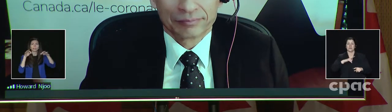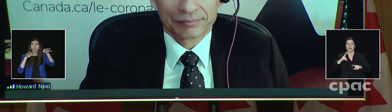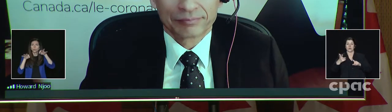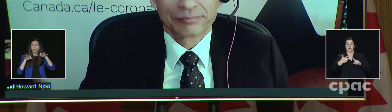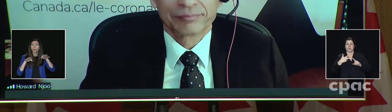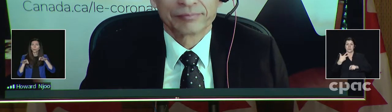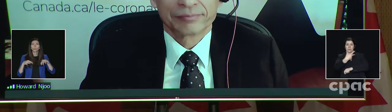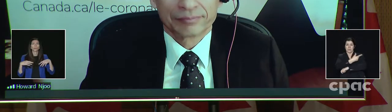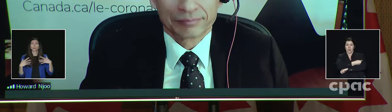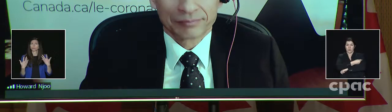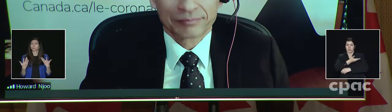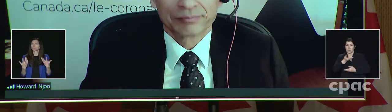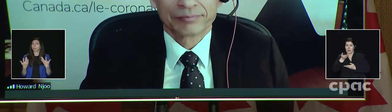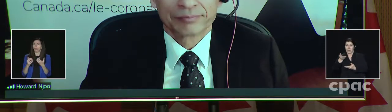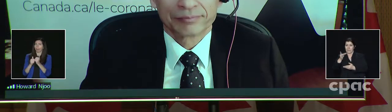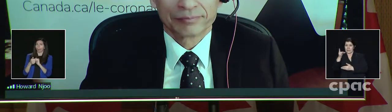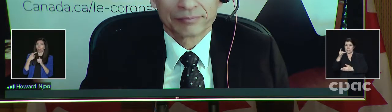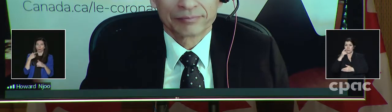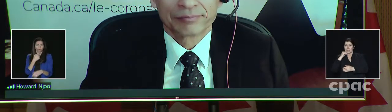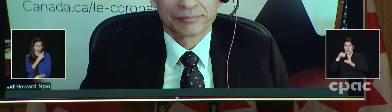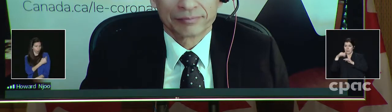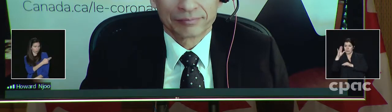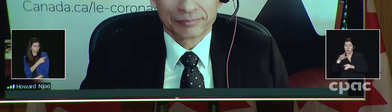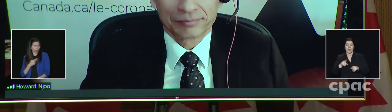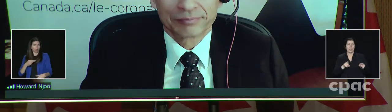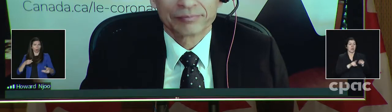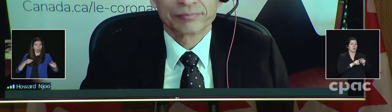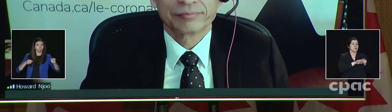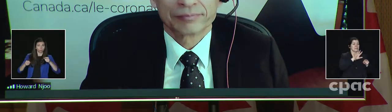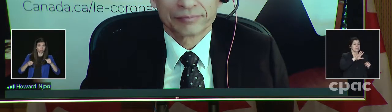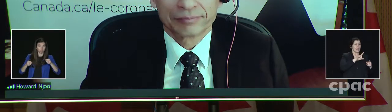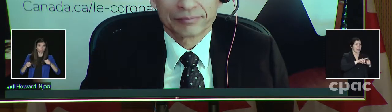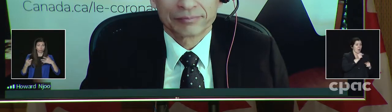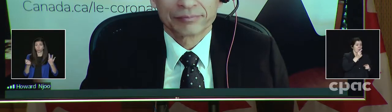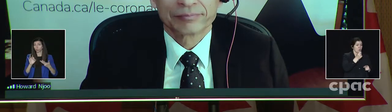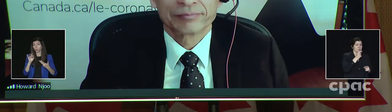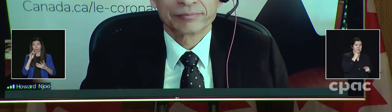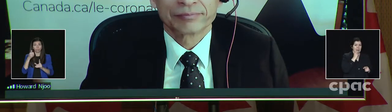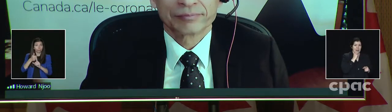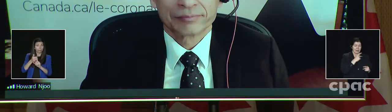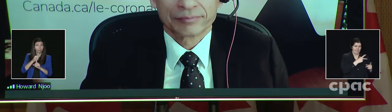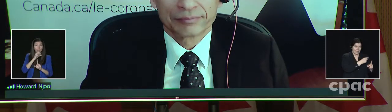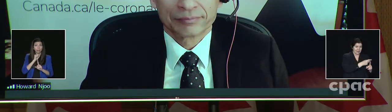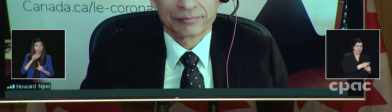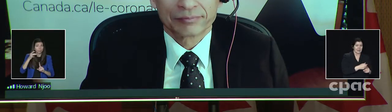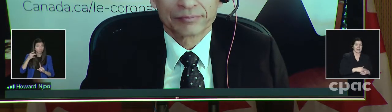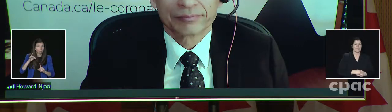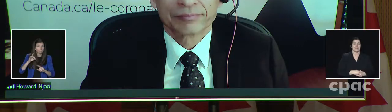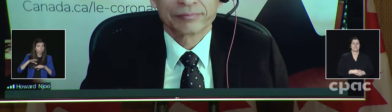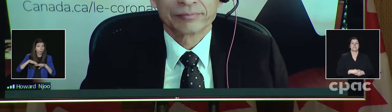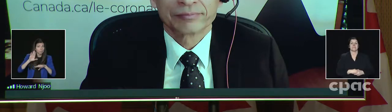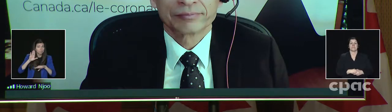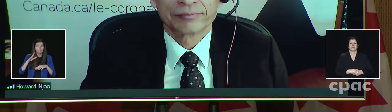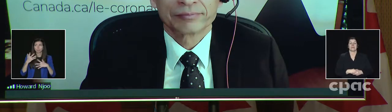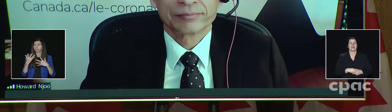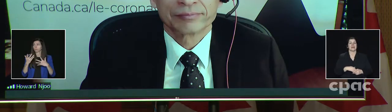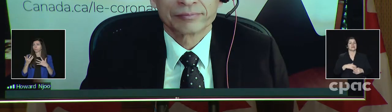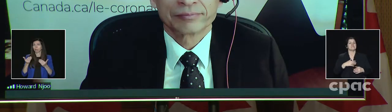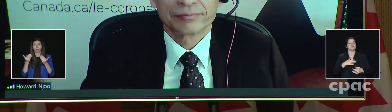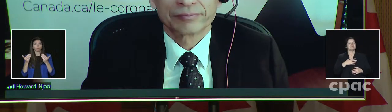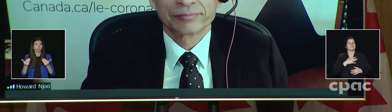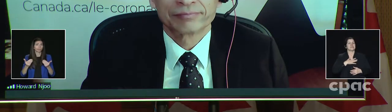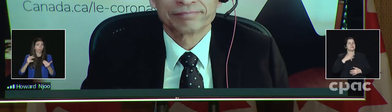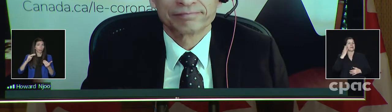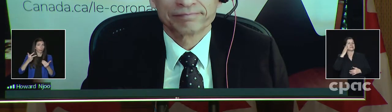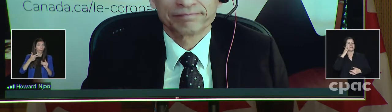18 ans et plus et aux 5 à 11 ans, on comprend qu'on ne la surpassera pas. J'aimerais vous entendre là-dessus dans